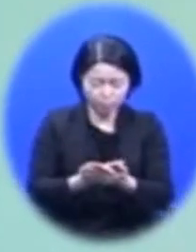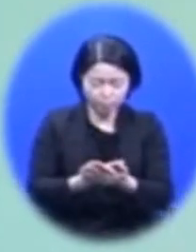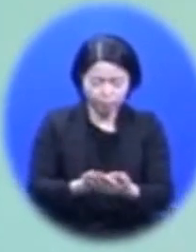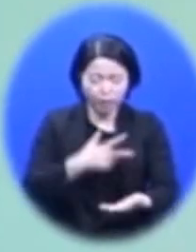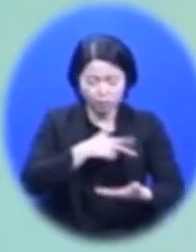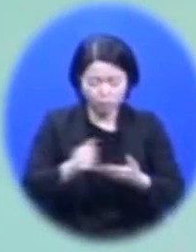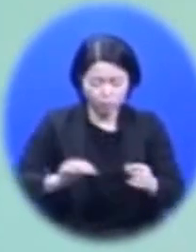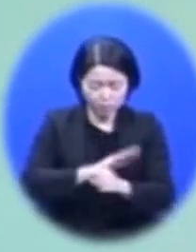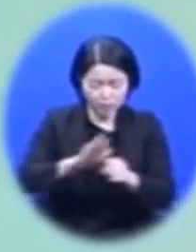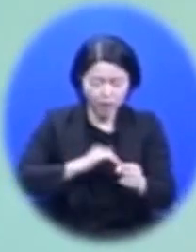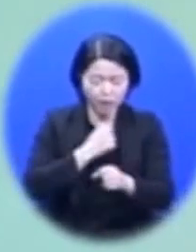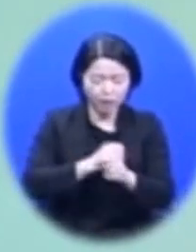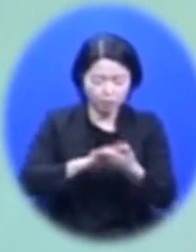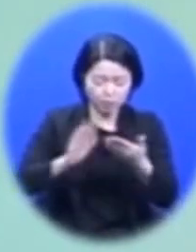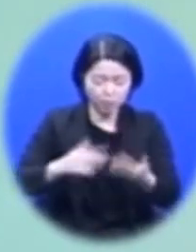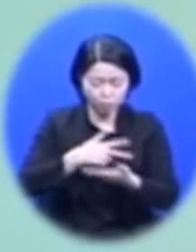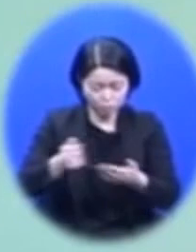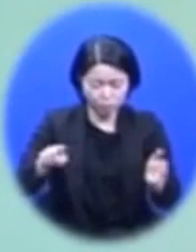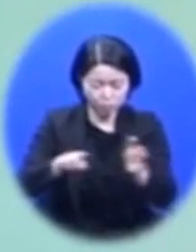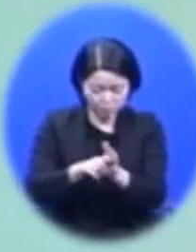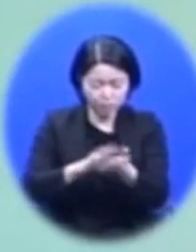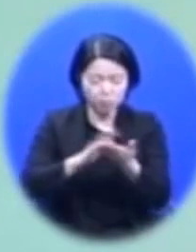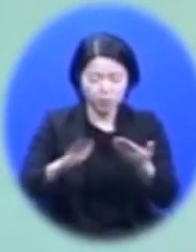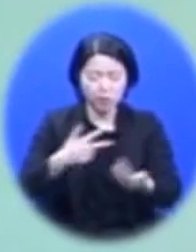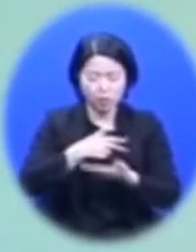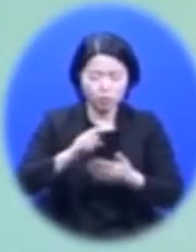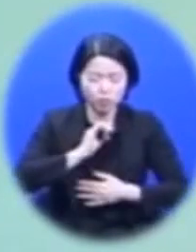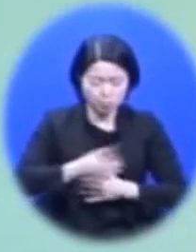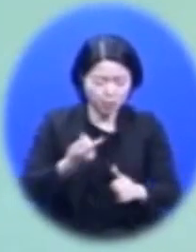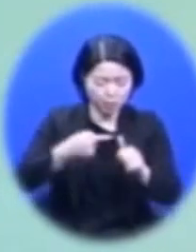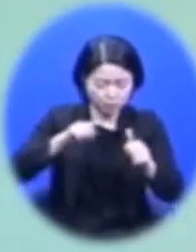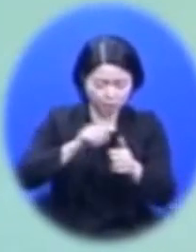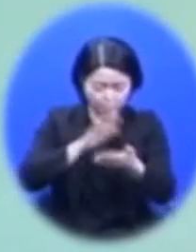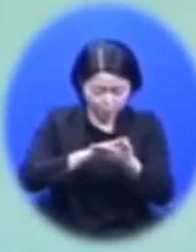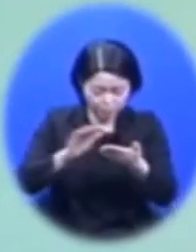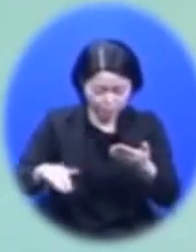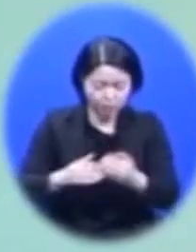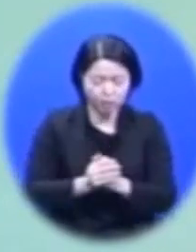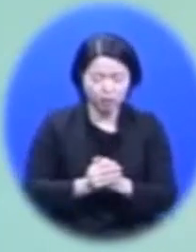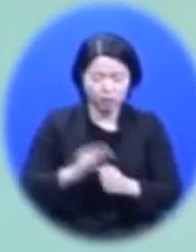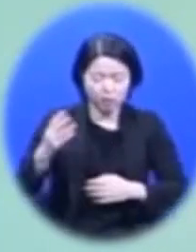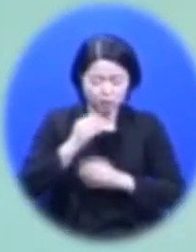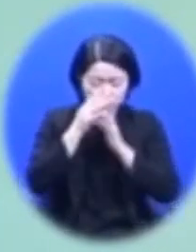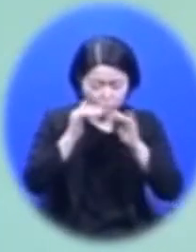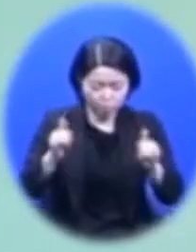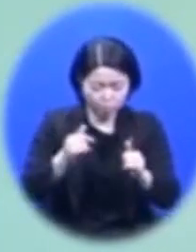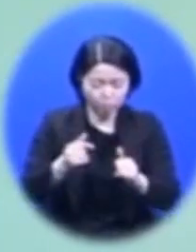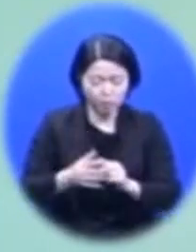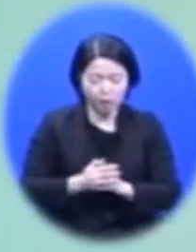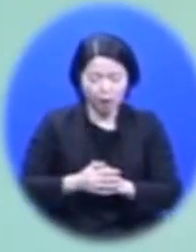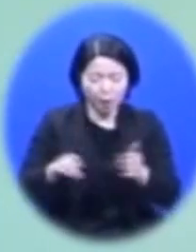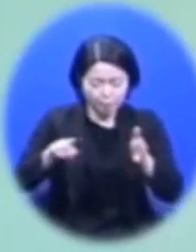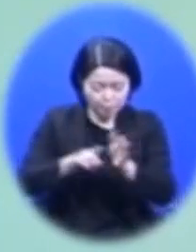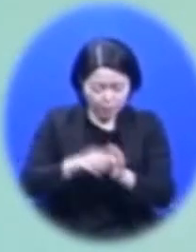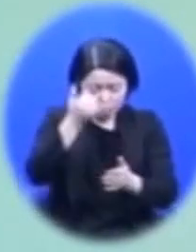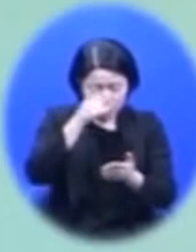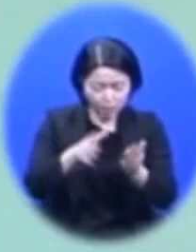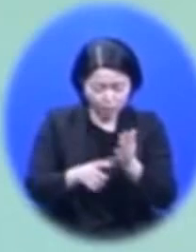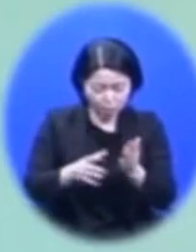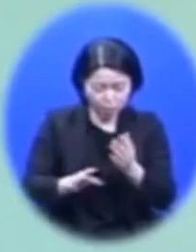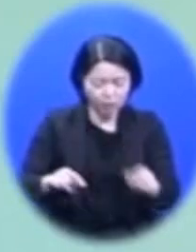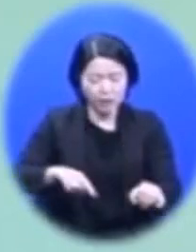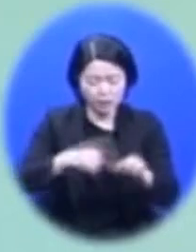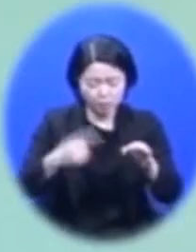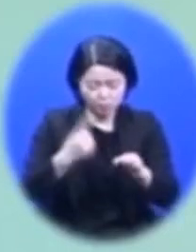주님을 사랑합니다. 주님을 믿습니다. 주님만 의지합니다. 성도들의 믿음의 예물,